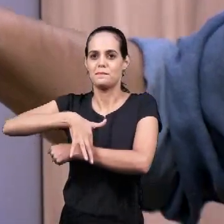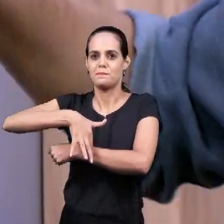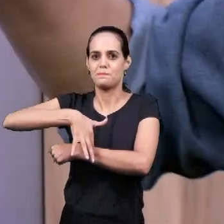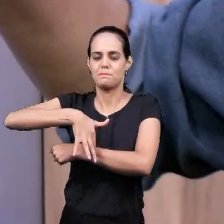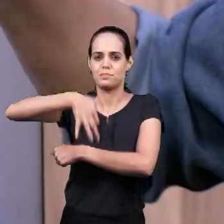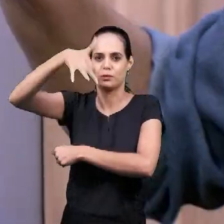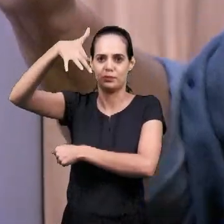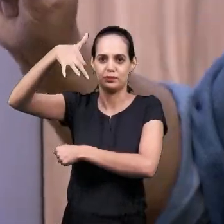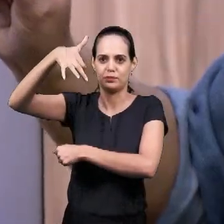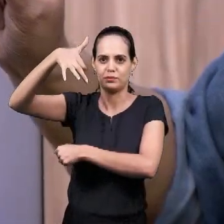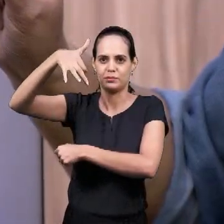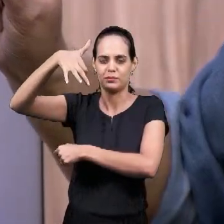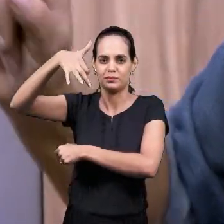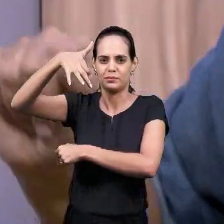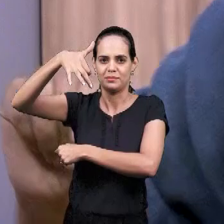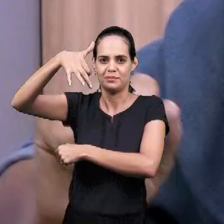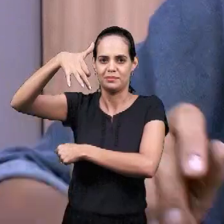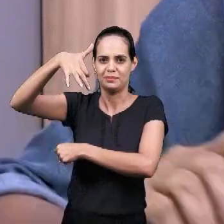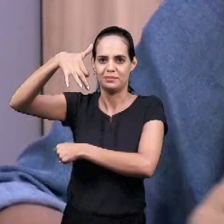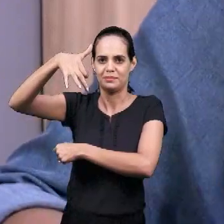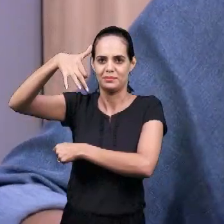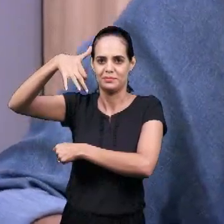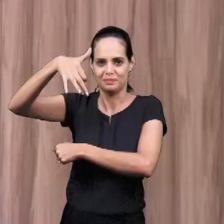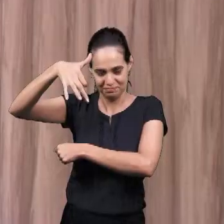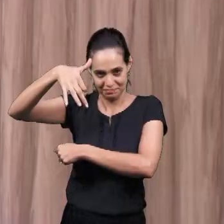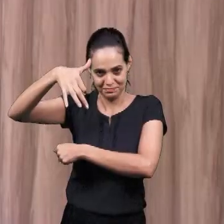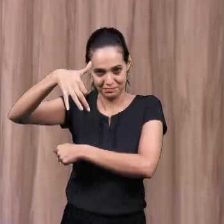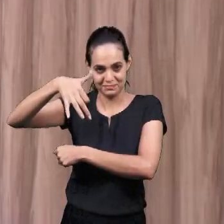bas. Et nouvellement, l'indicateur vers le haut.